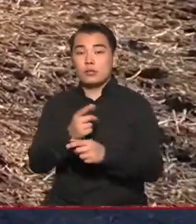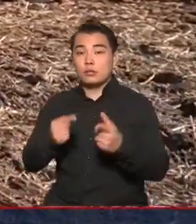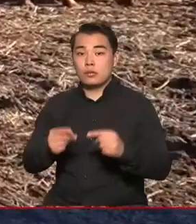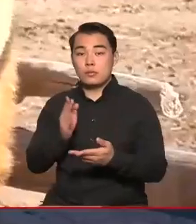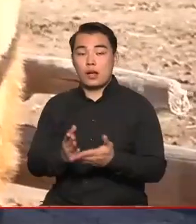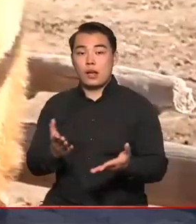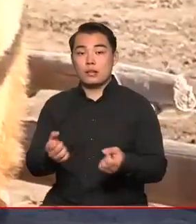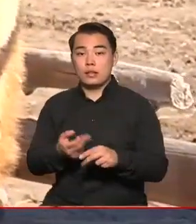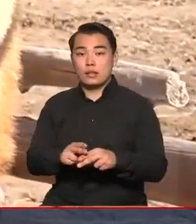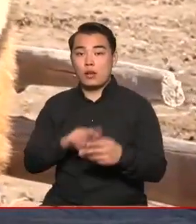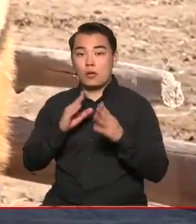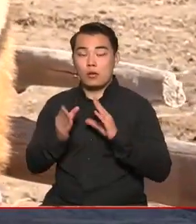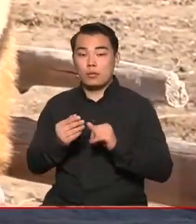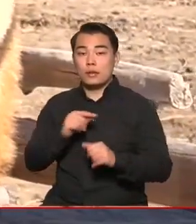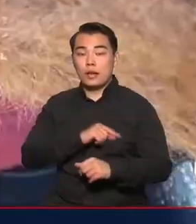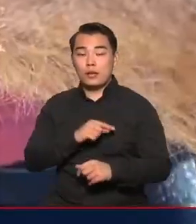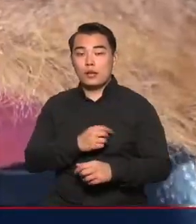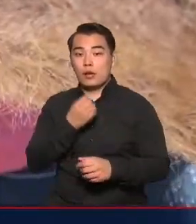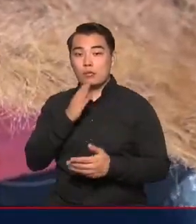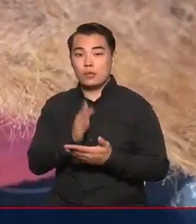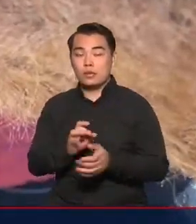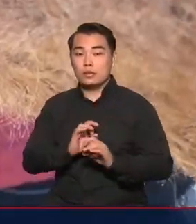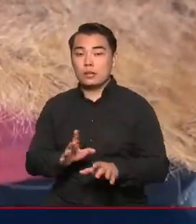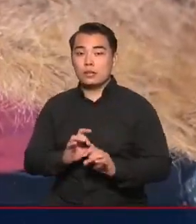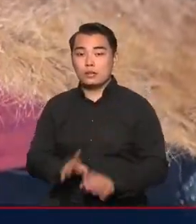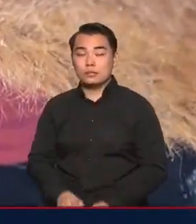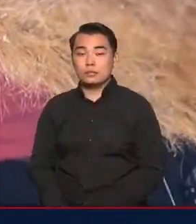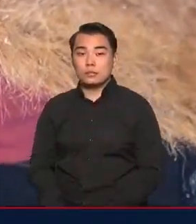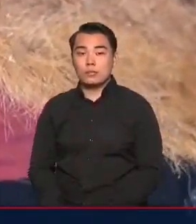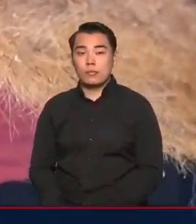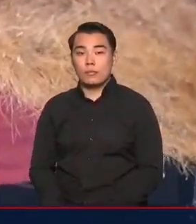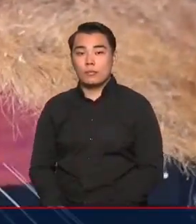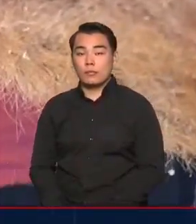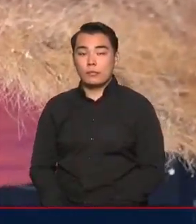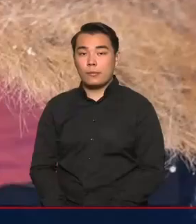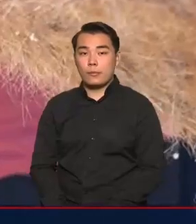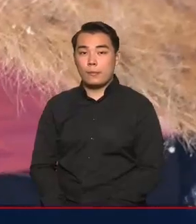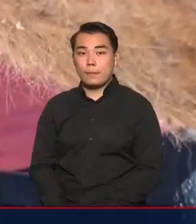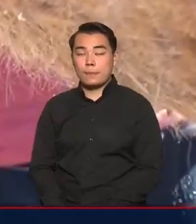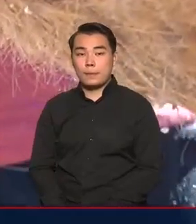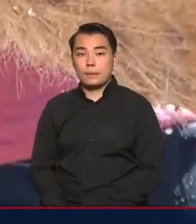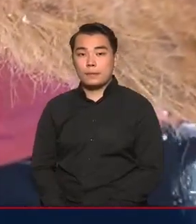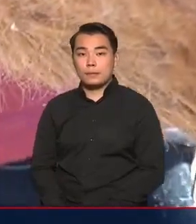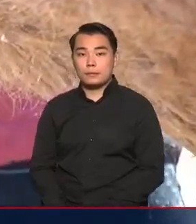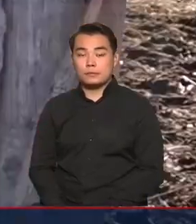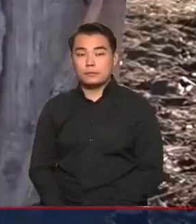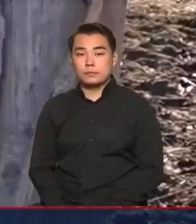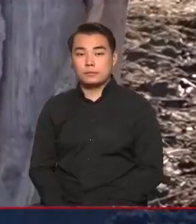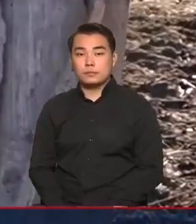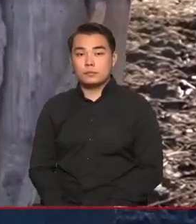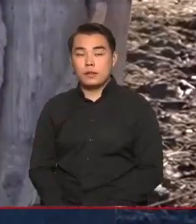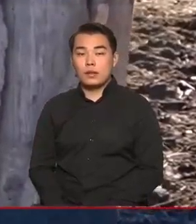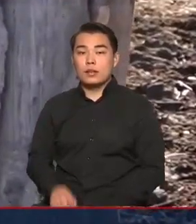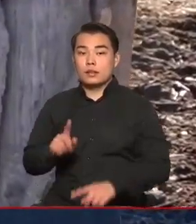Айтуынша ойсылғара тұқымы мінезді келеді. Келе ғой, келе ғой, келе ғой, келе ғой.